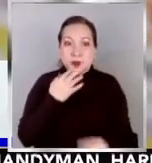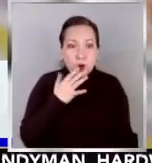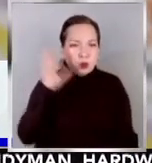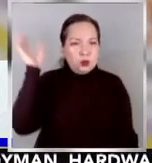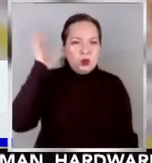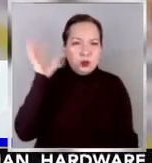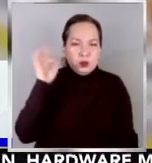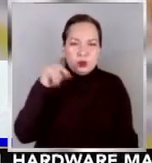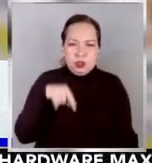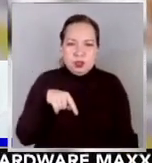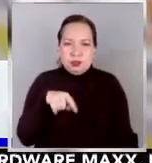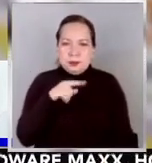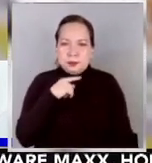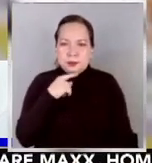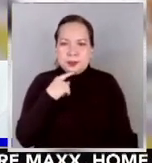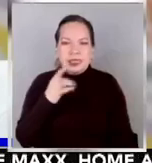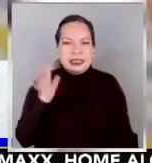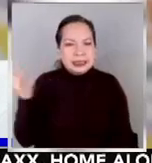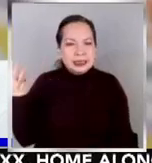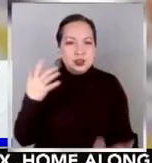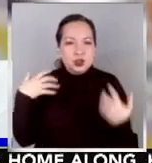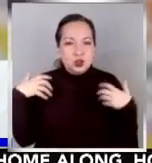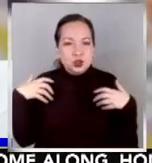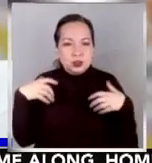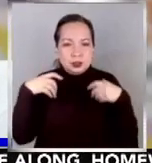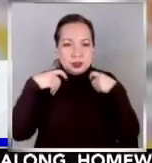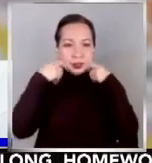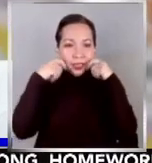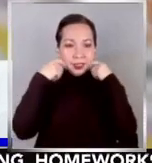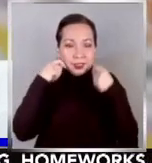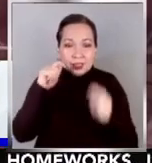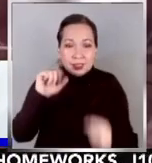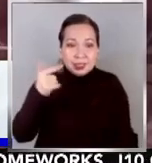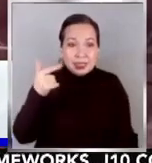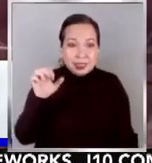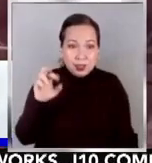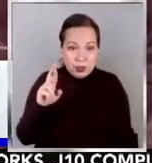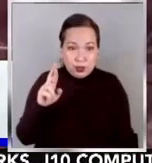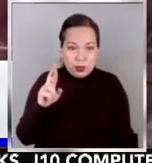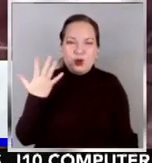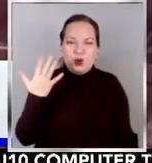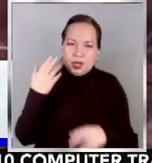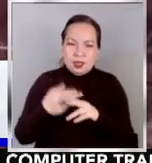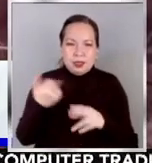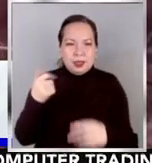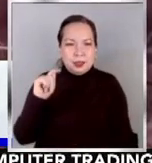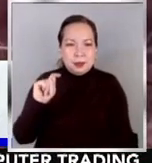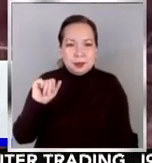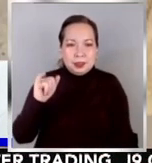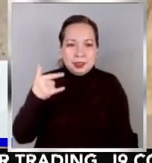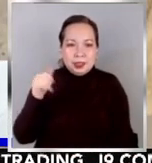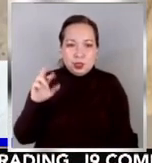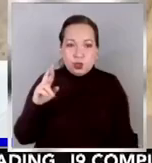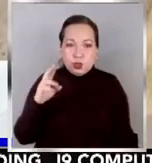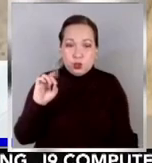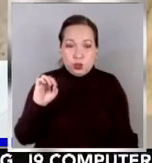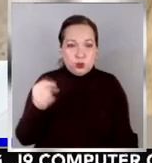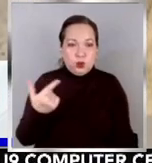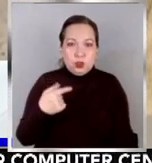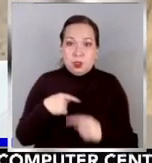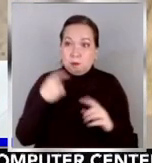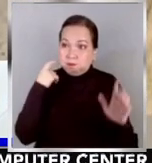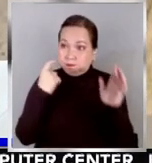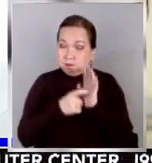brindle o yung parang tigre. Kaya ang isang pangalan din yan, tiger dog. Hindi pa officially recognized bilang breed ang